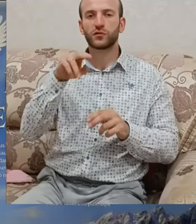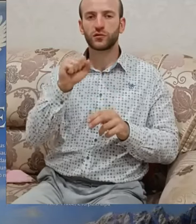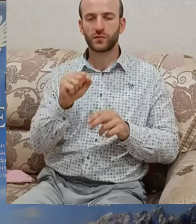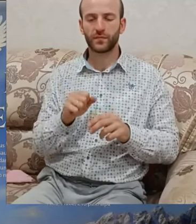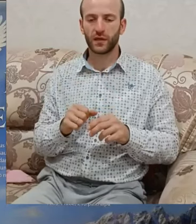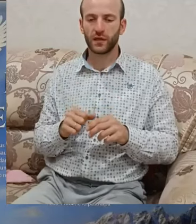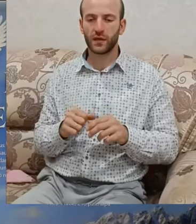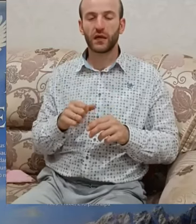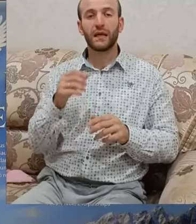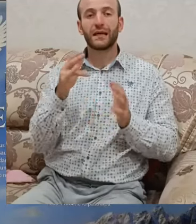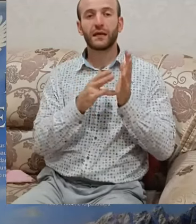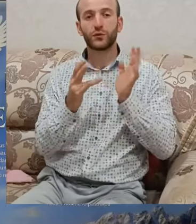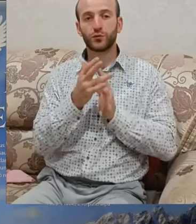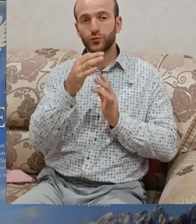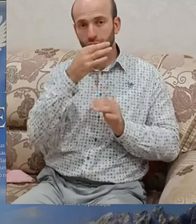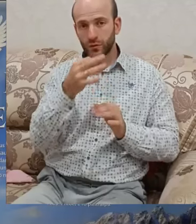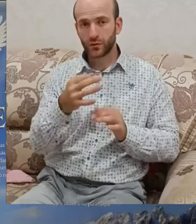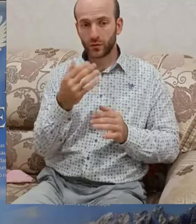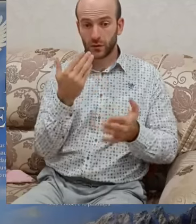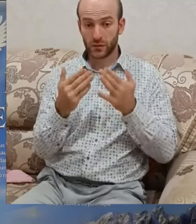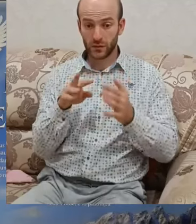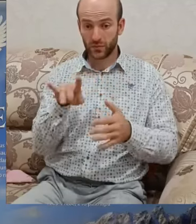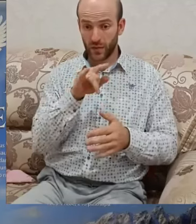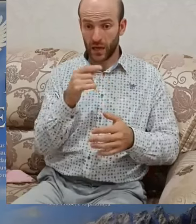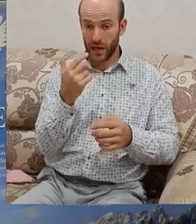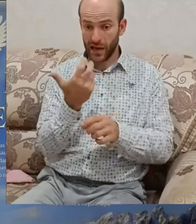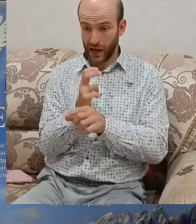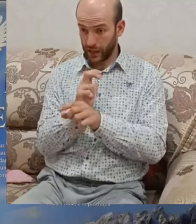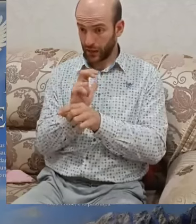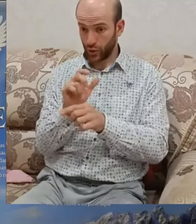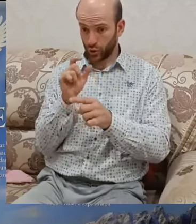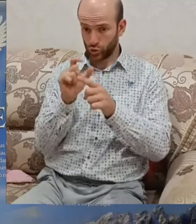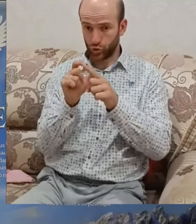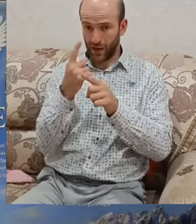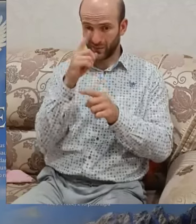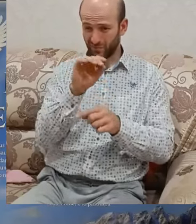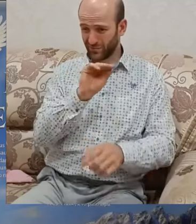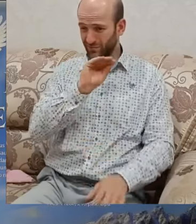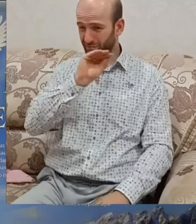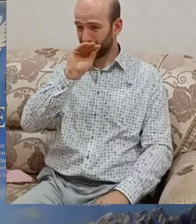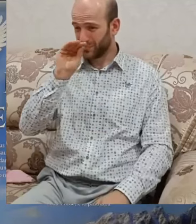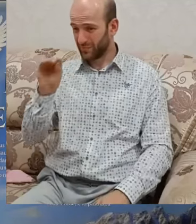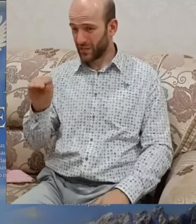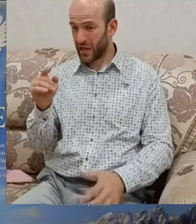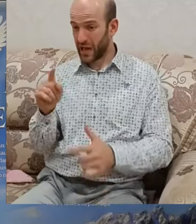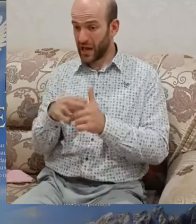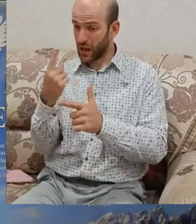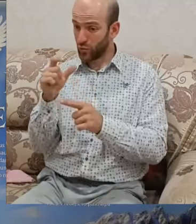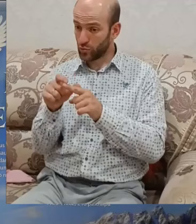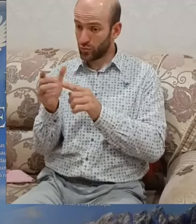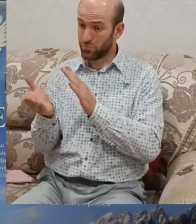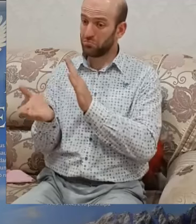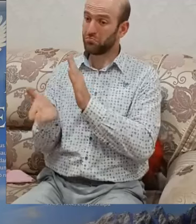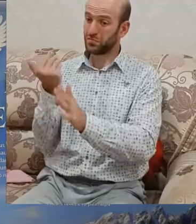bent vieną žodį, если к этому приложим хоть одно слово, arba iš šito atimsime bent vieną žodį, или от этого отнимем хоть одно